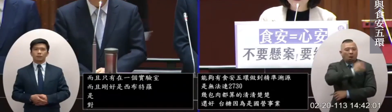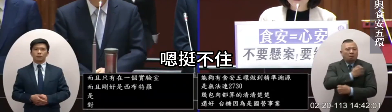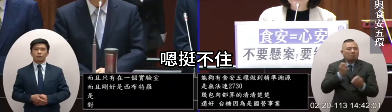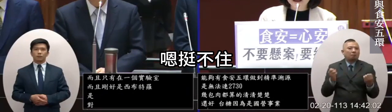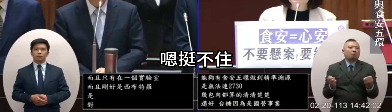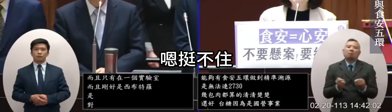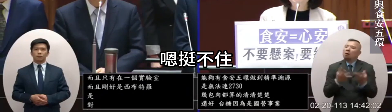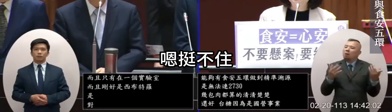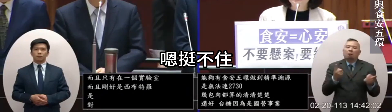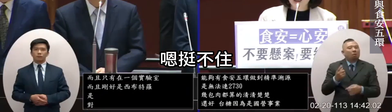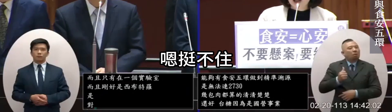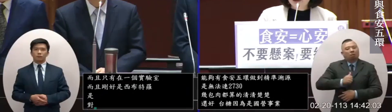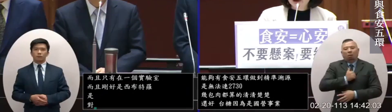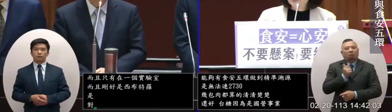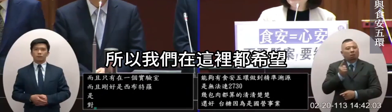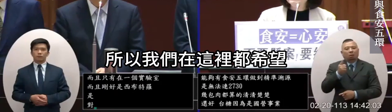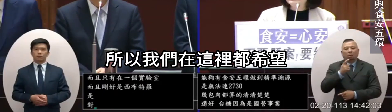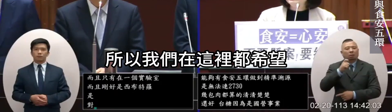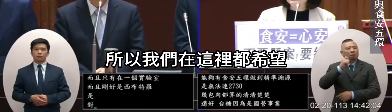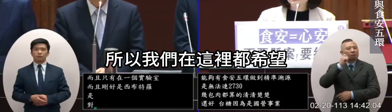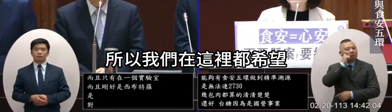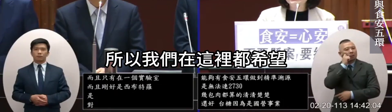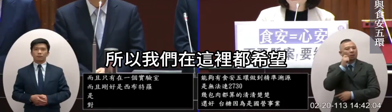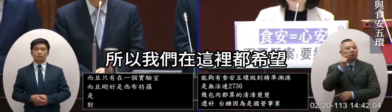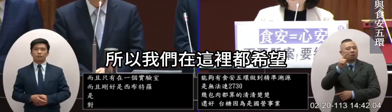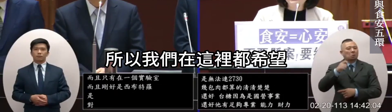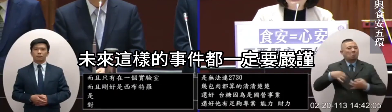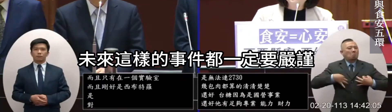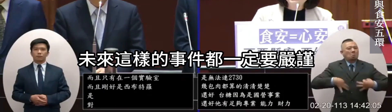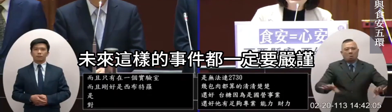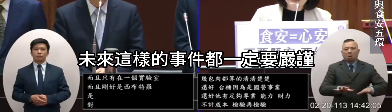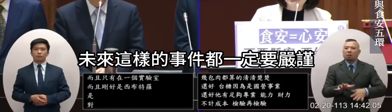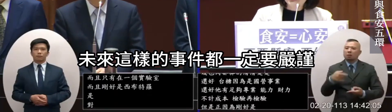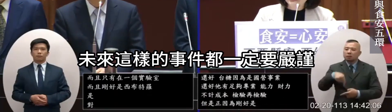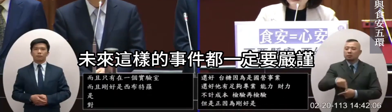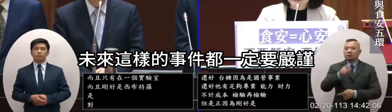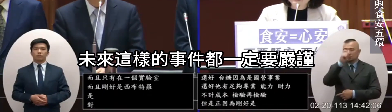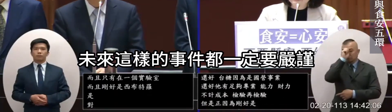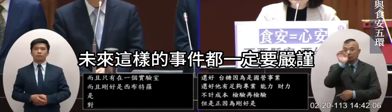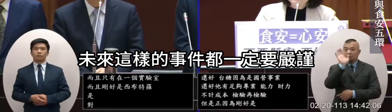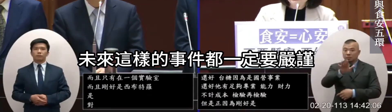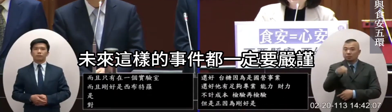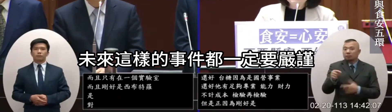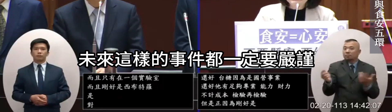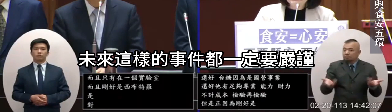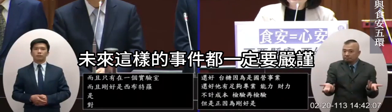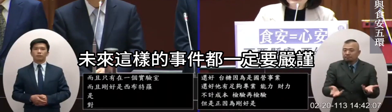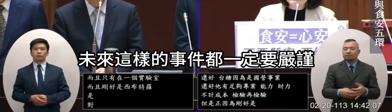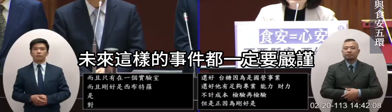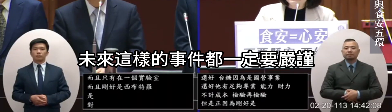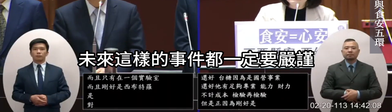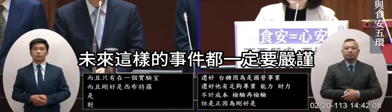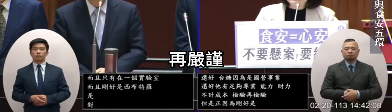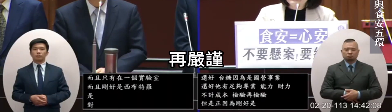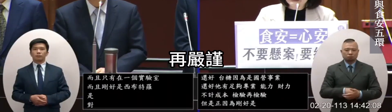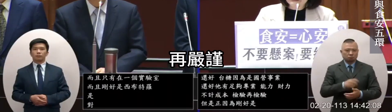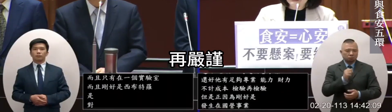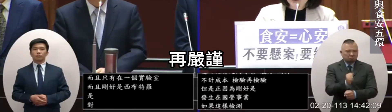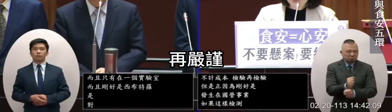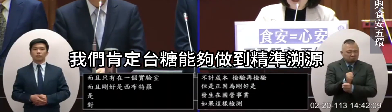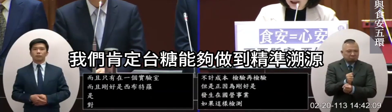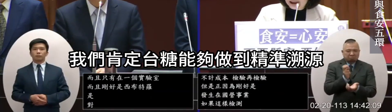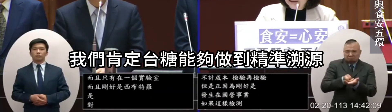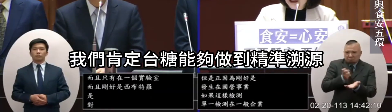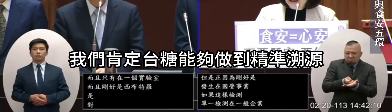啦，挺不住。所以我们在这里都希望未来这样的事件都一定要严谨再严